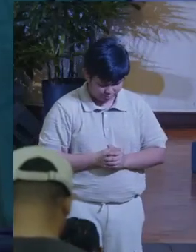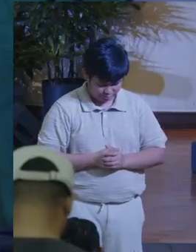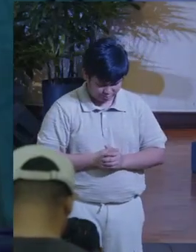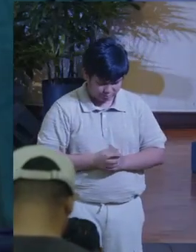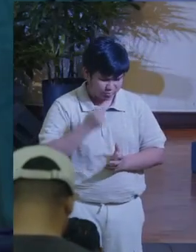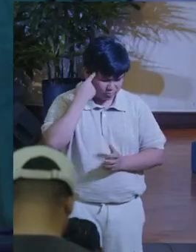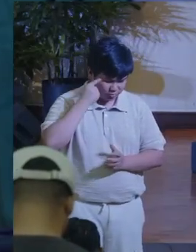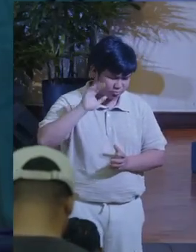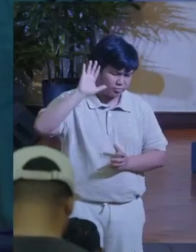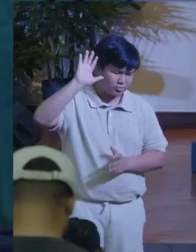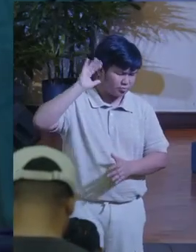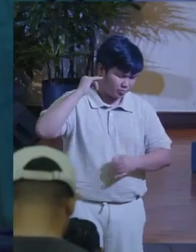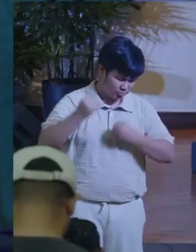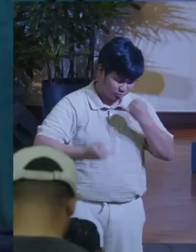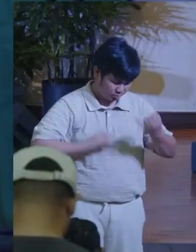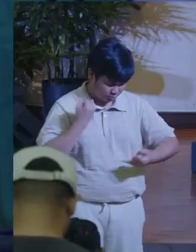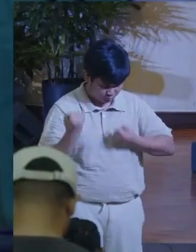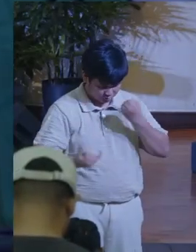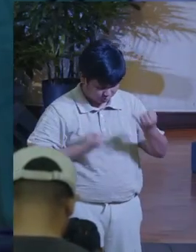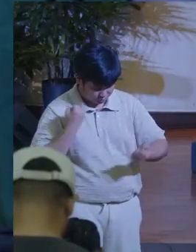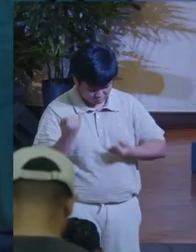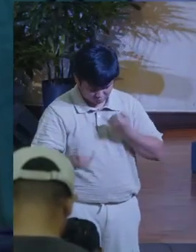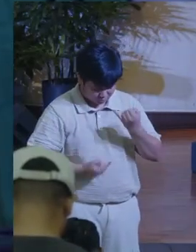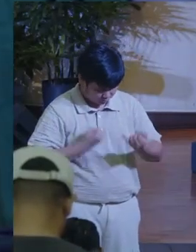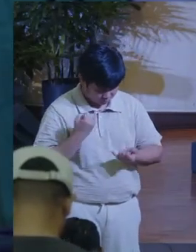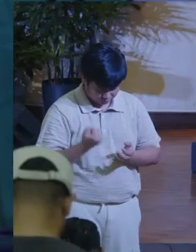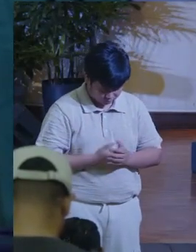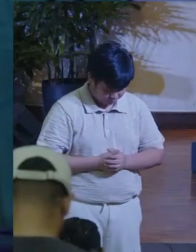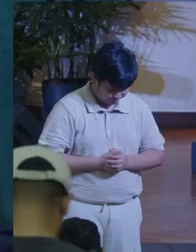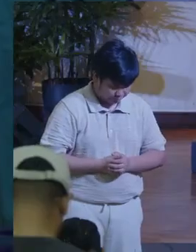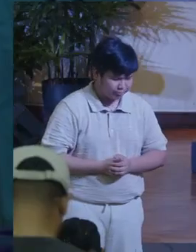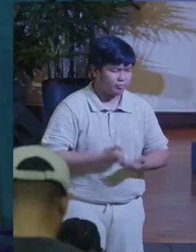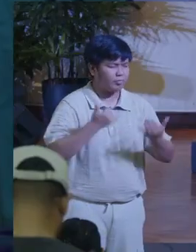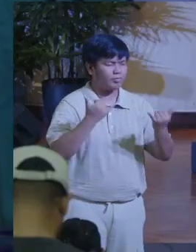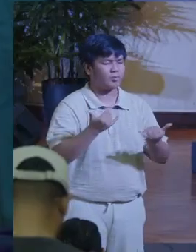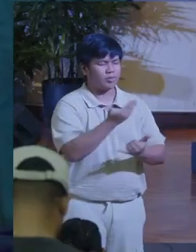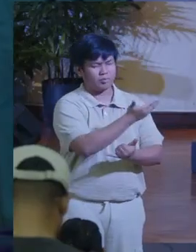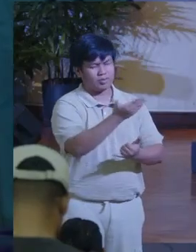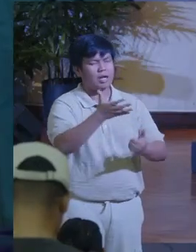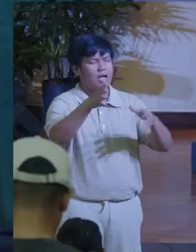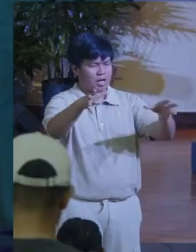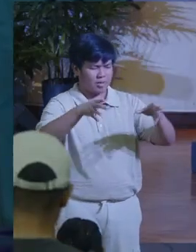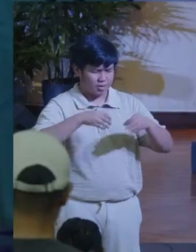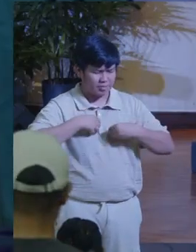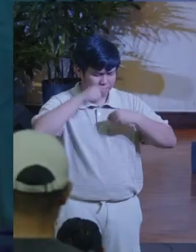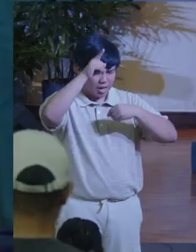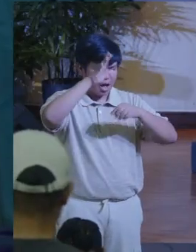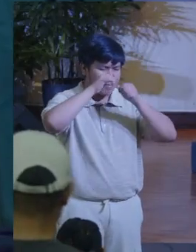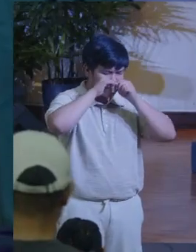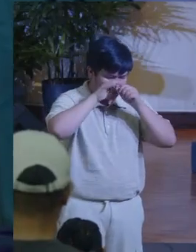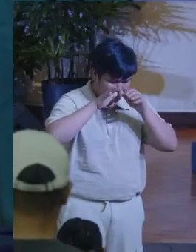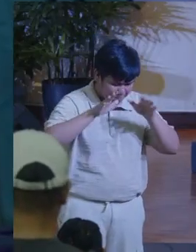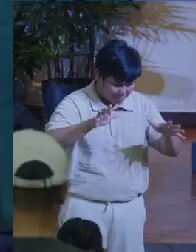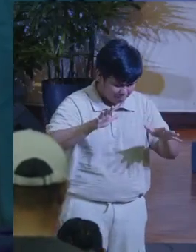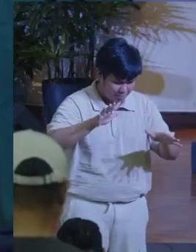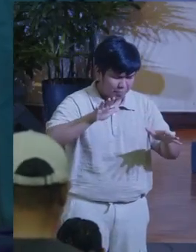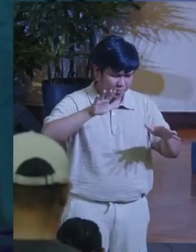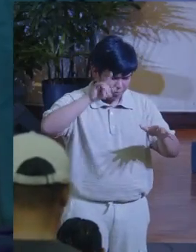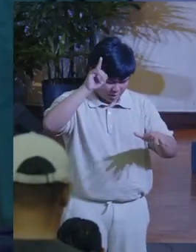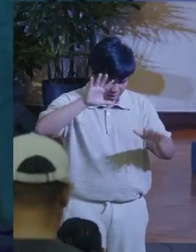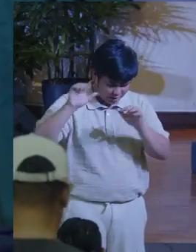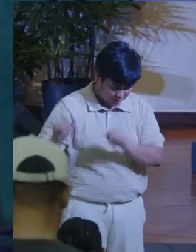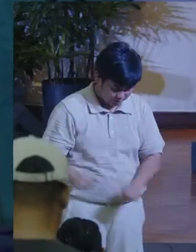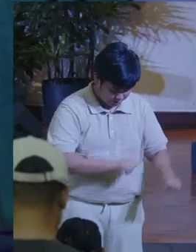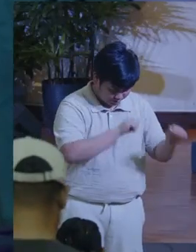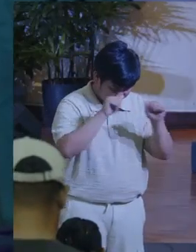at para sa inyong kagalakan. At ngayon, tanggapin natin lahat ang pagpapala ng Diyos amang makapangyarihan lahat sa